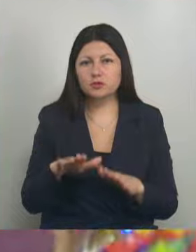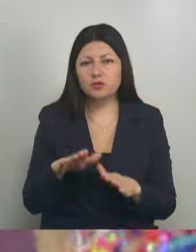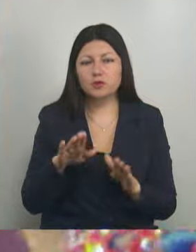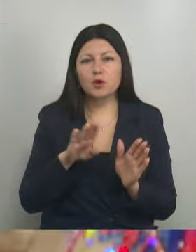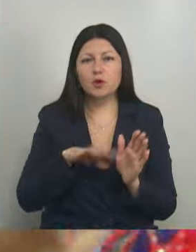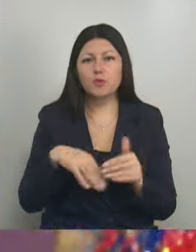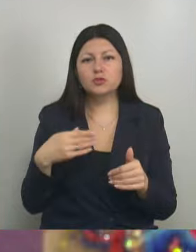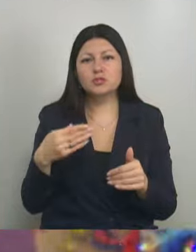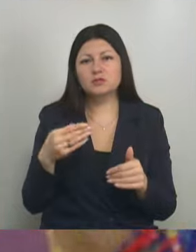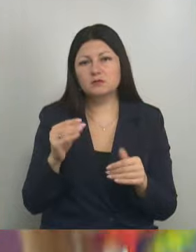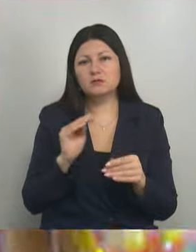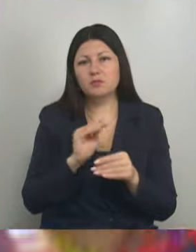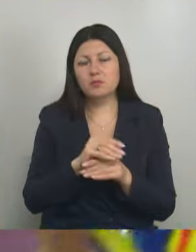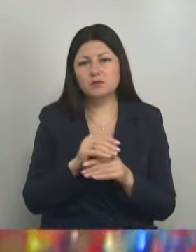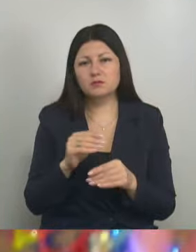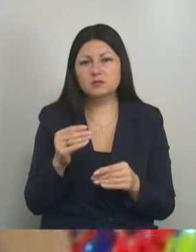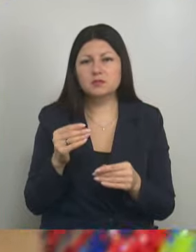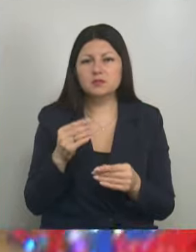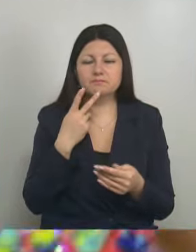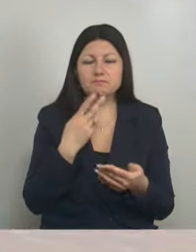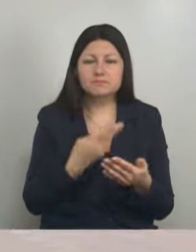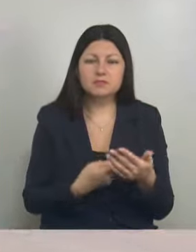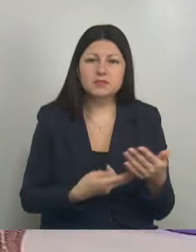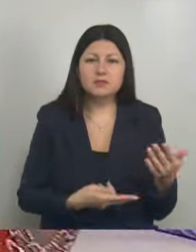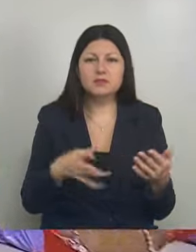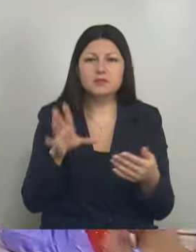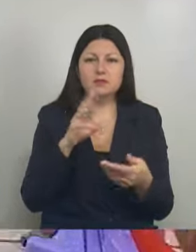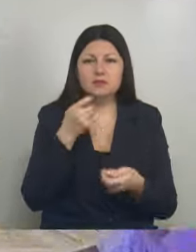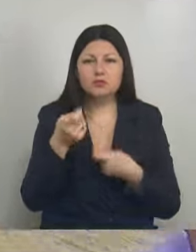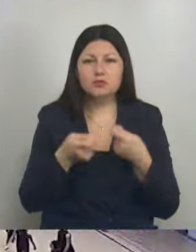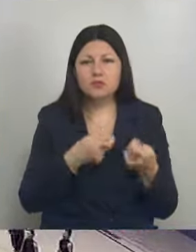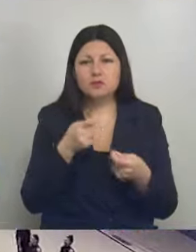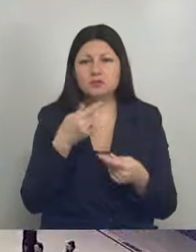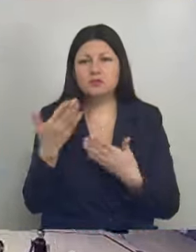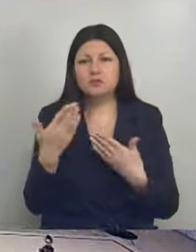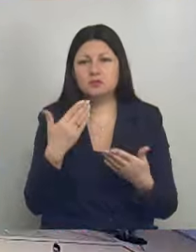дополнительной оценки возможных рисков и обсуждения всех нюансов с родителями и педагогами.